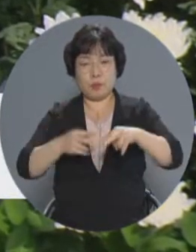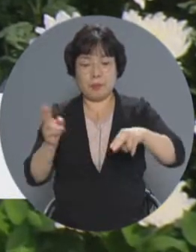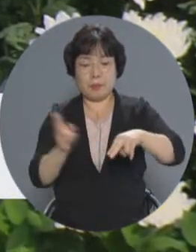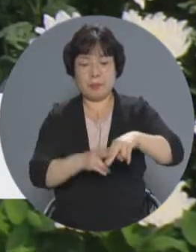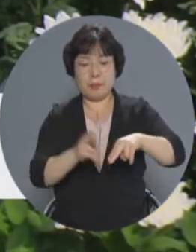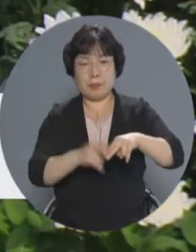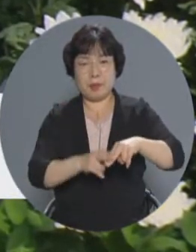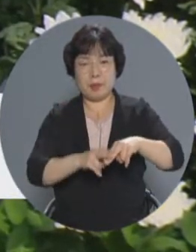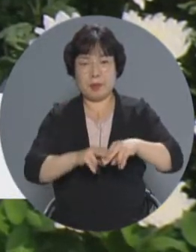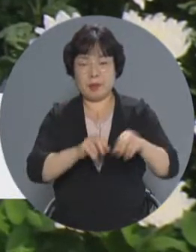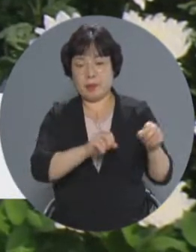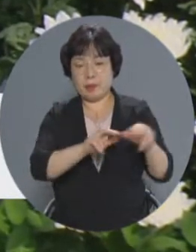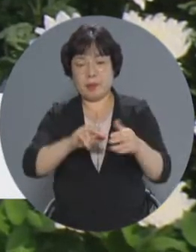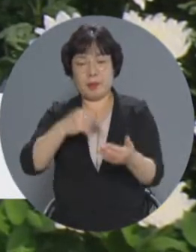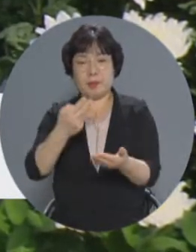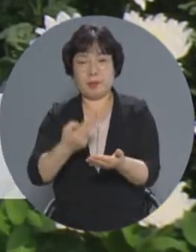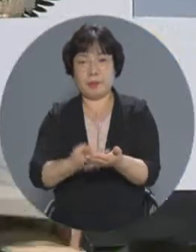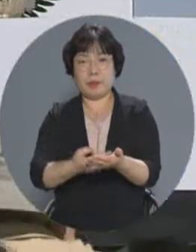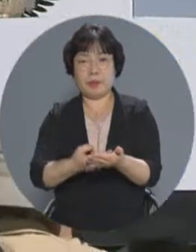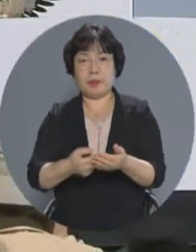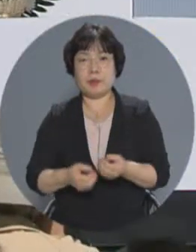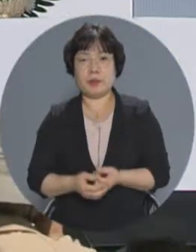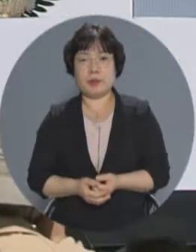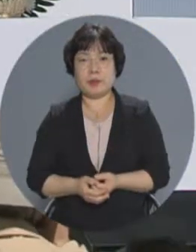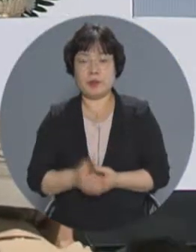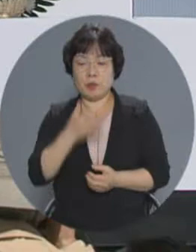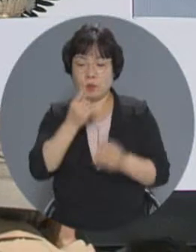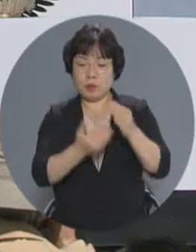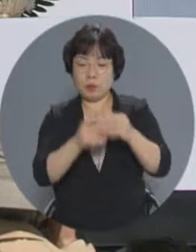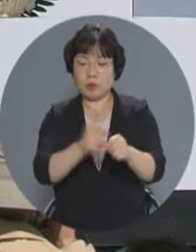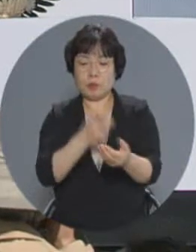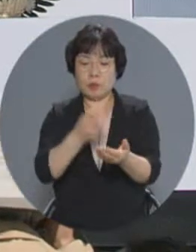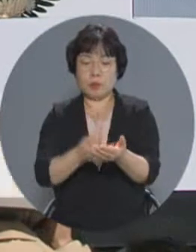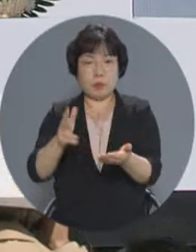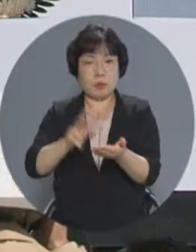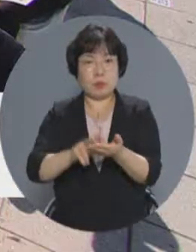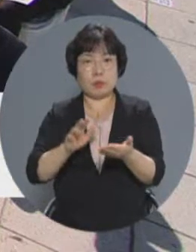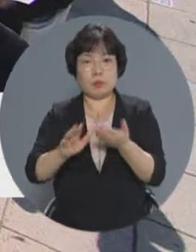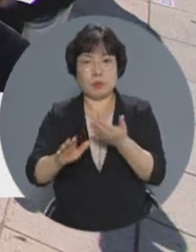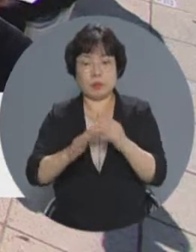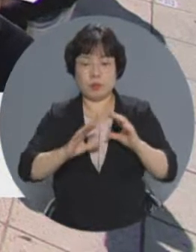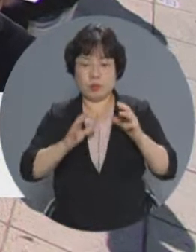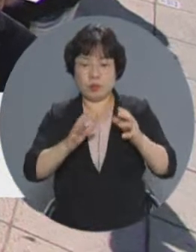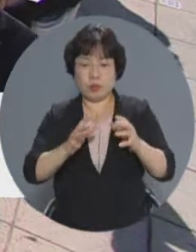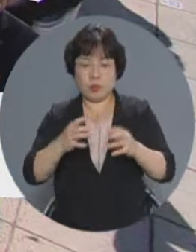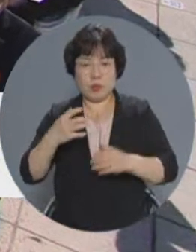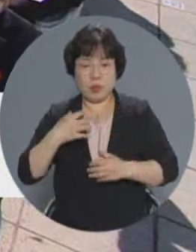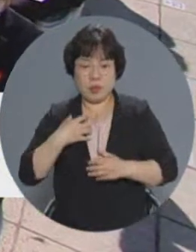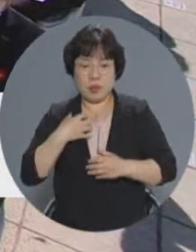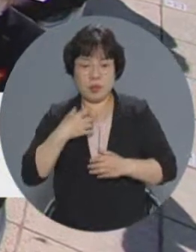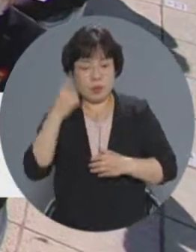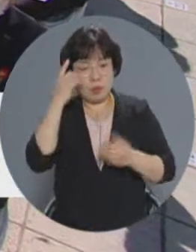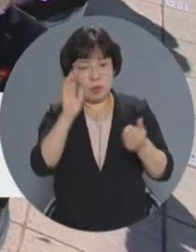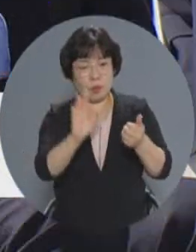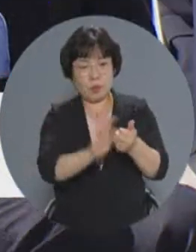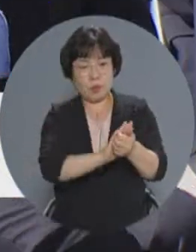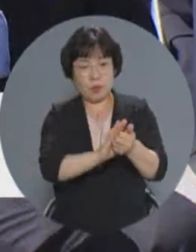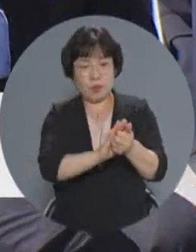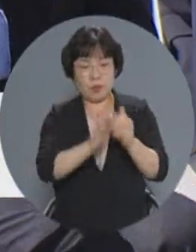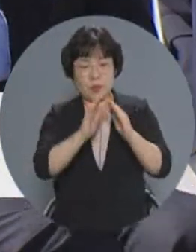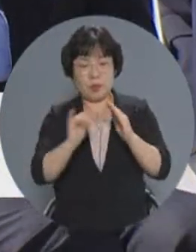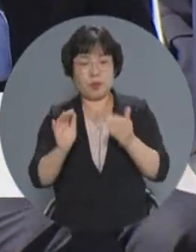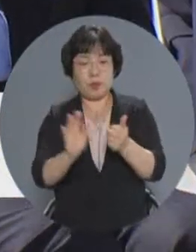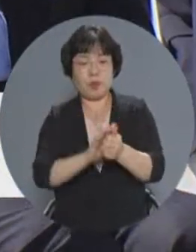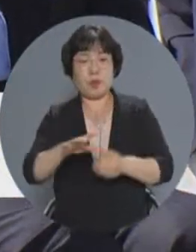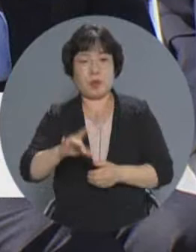맞아 그 자리에서 실신하였습니다. 여순 사건 특별법 제정 이후 국가가 희생자를 추모하고 유가족을 위로하는